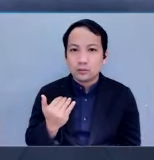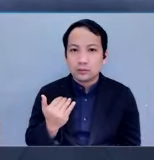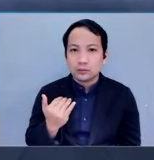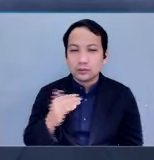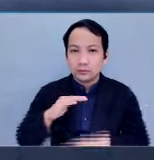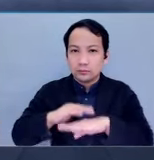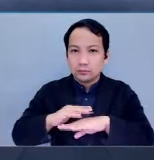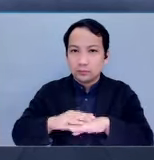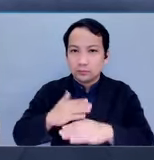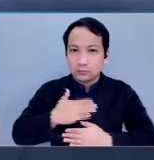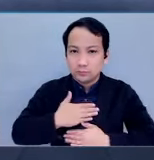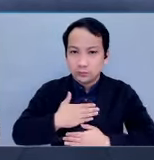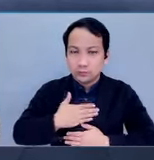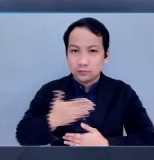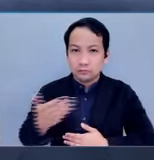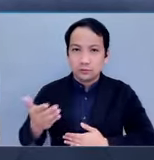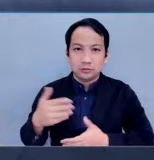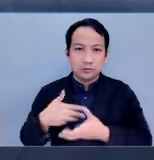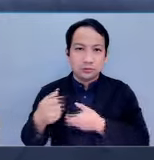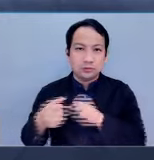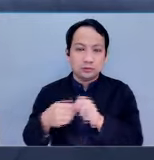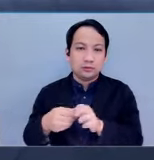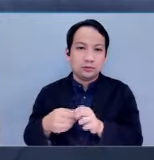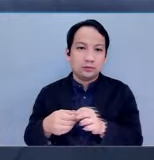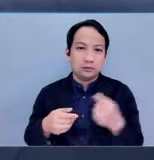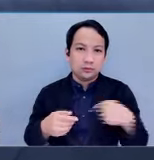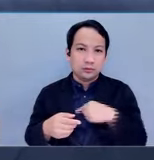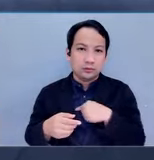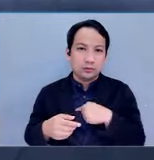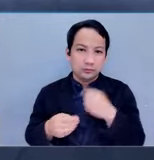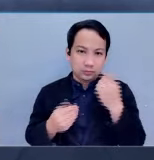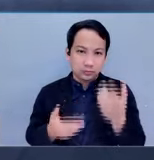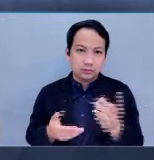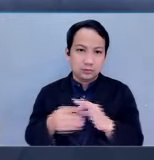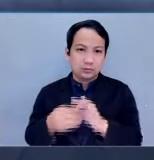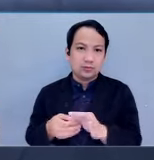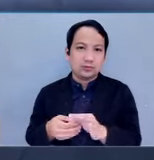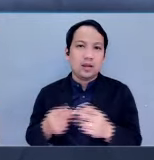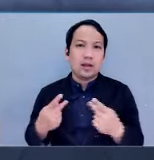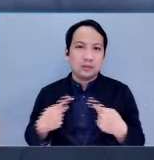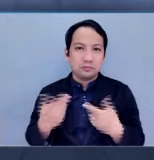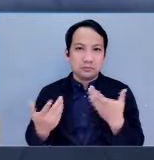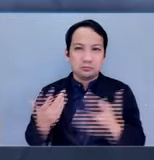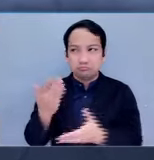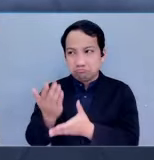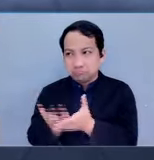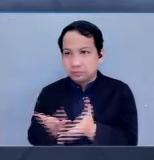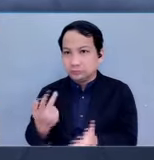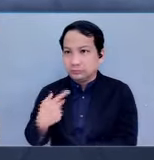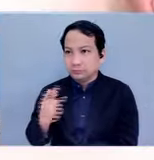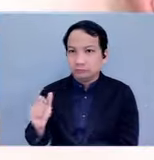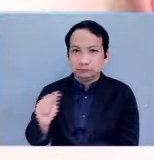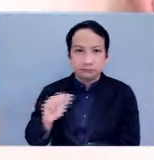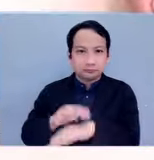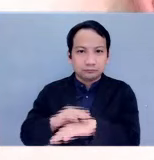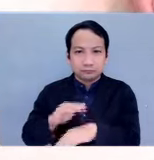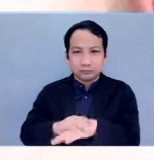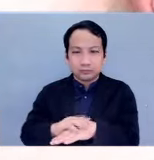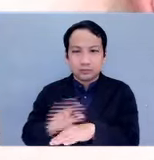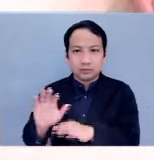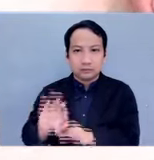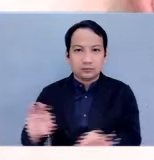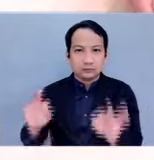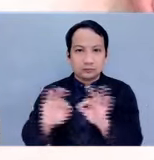masaya, outgoing, etc. na there might be something going on. Ano yung mga warning signs na dapat makita